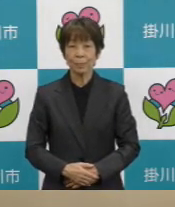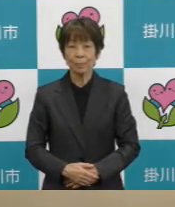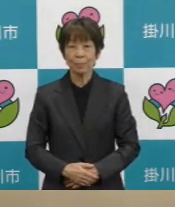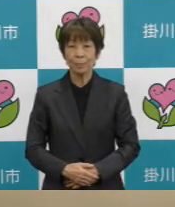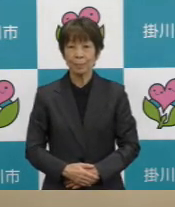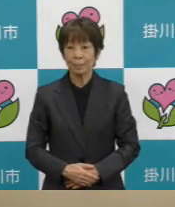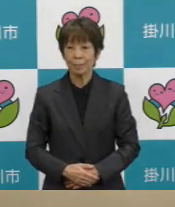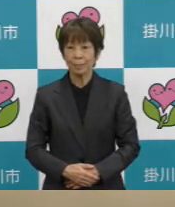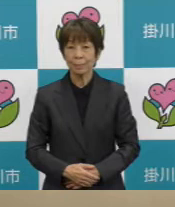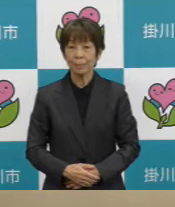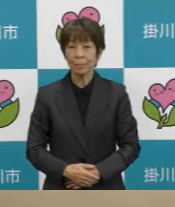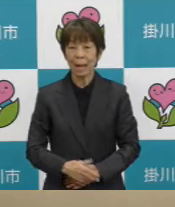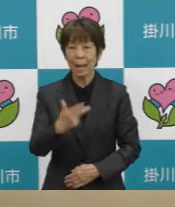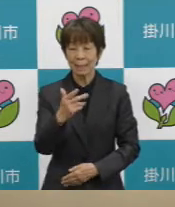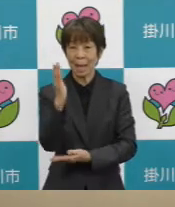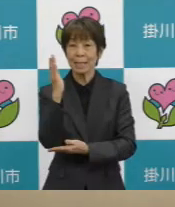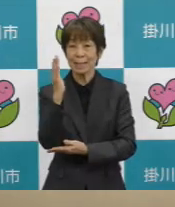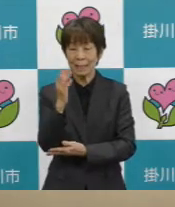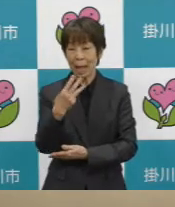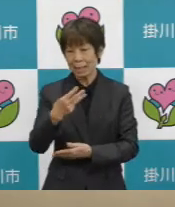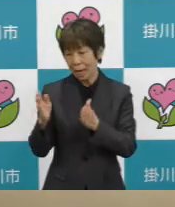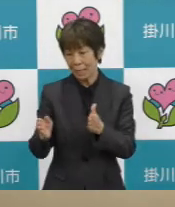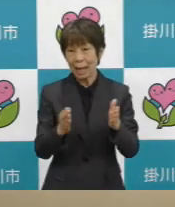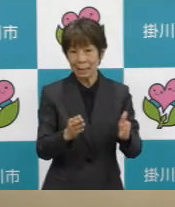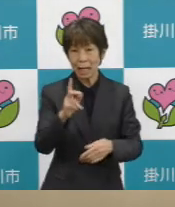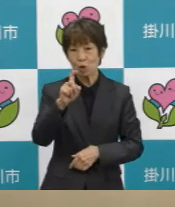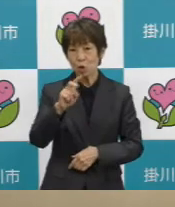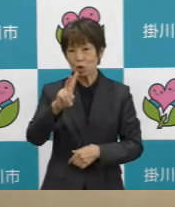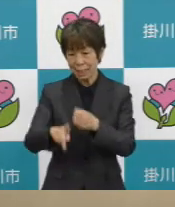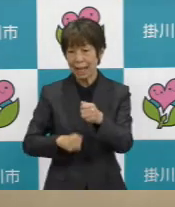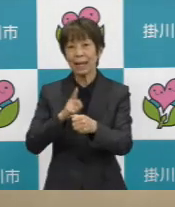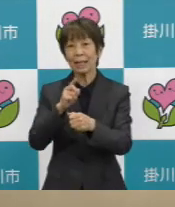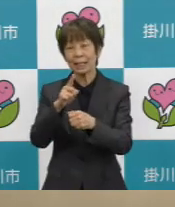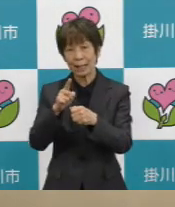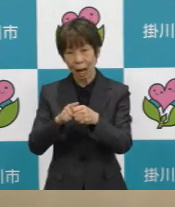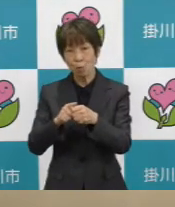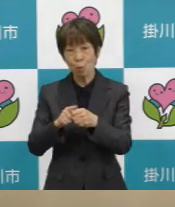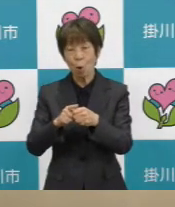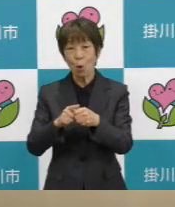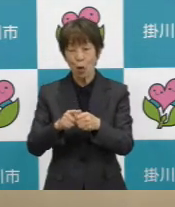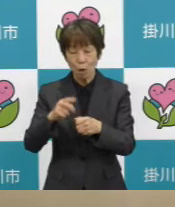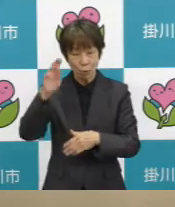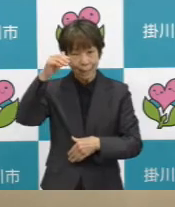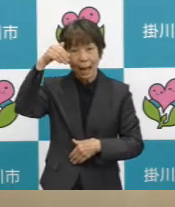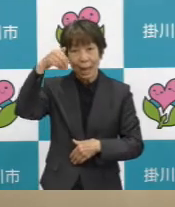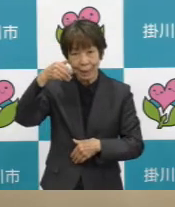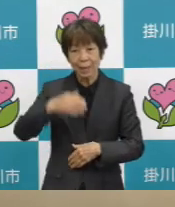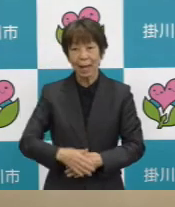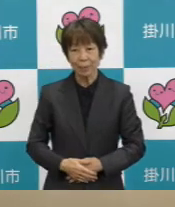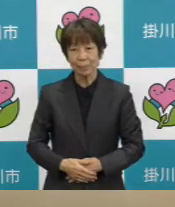市政3期12年を、まあ、振り返って、まあ、こういうことで、ありますが、資料にはもう、